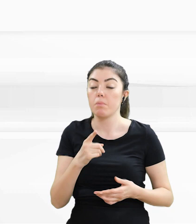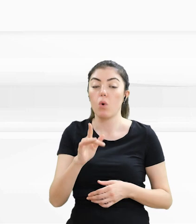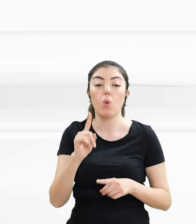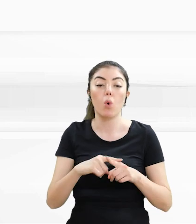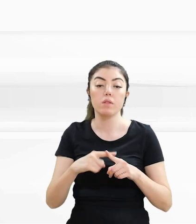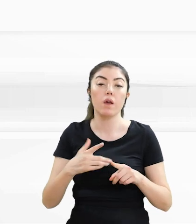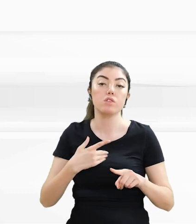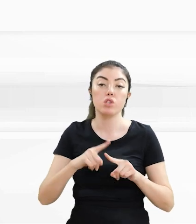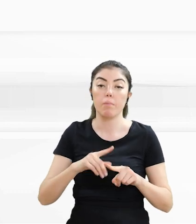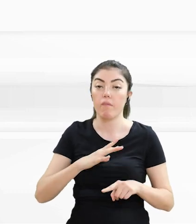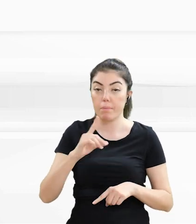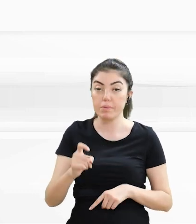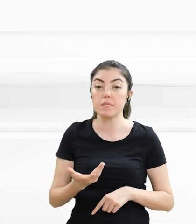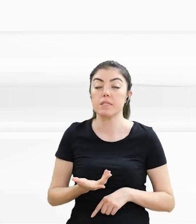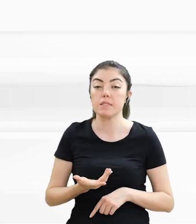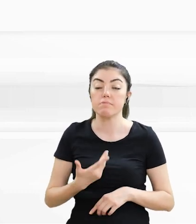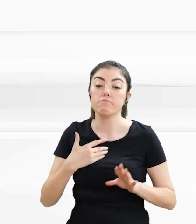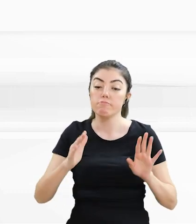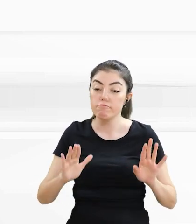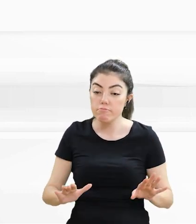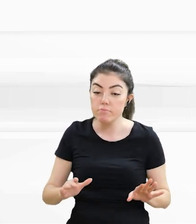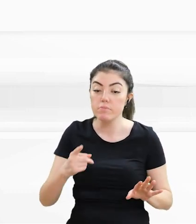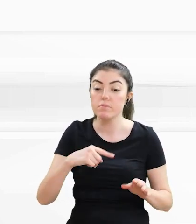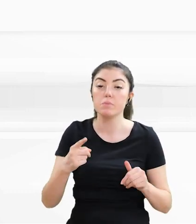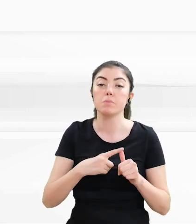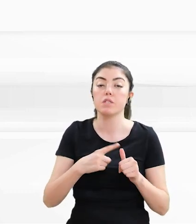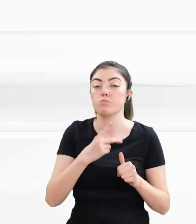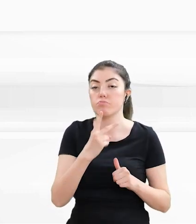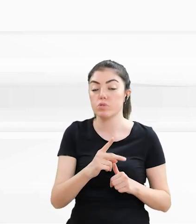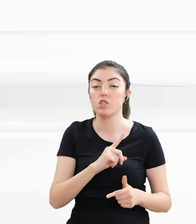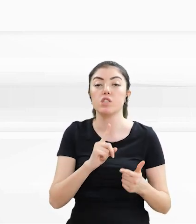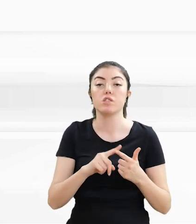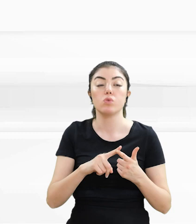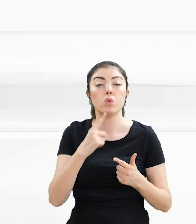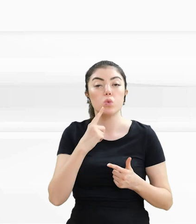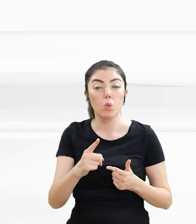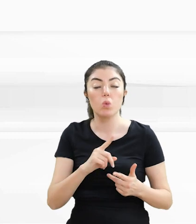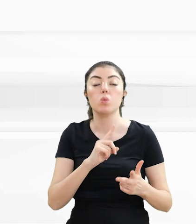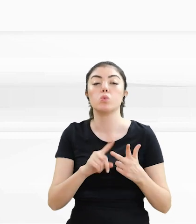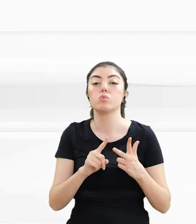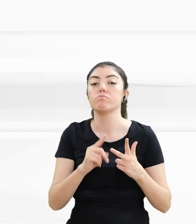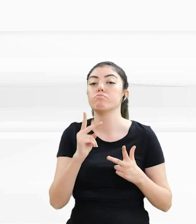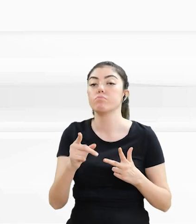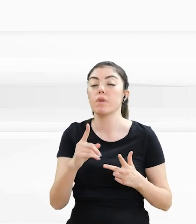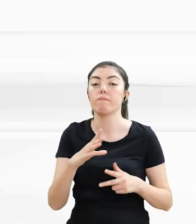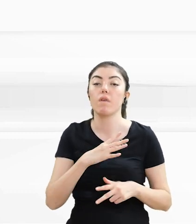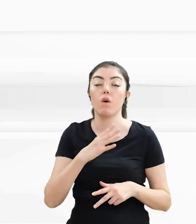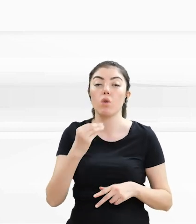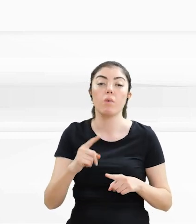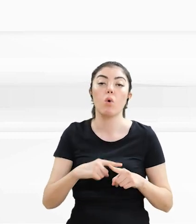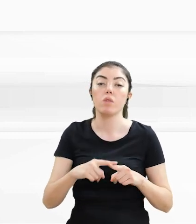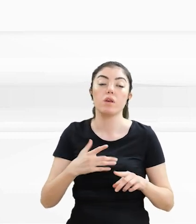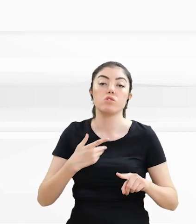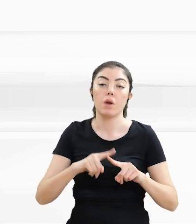acaba ortak çarpan var mı Hem birinci Terim de hem ikinci Terim de hem de üçüncü Terim de